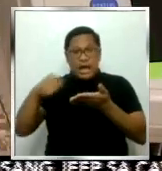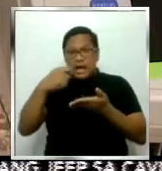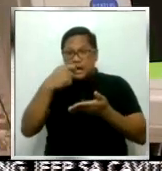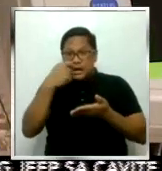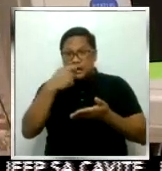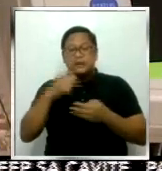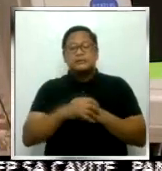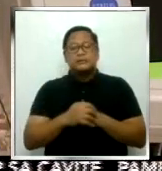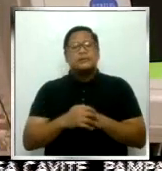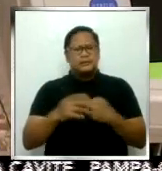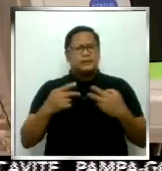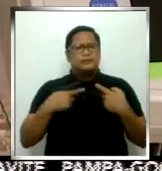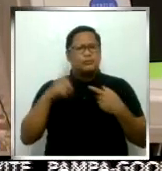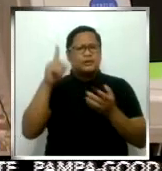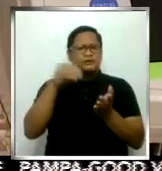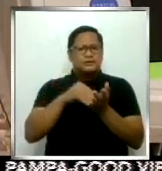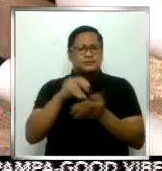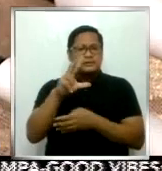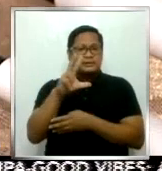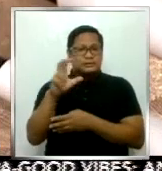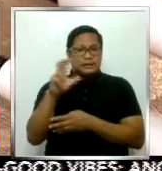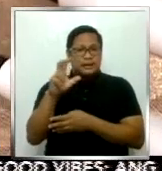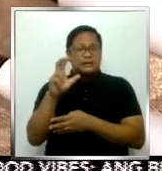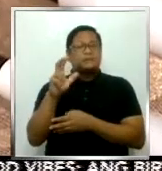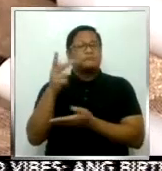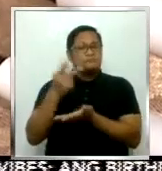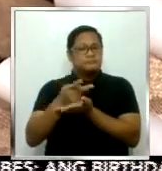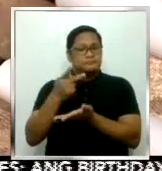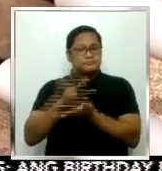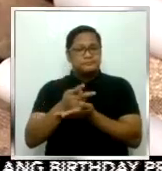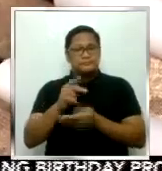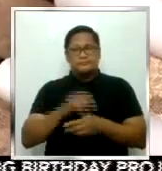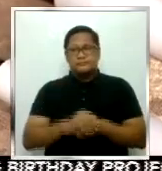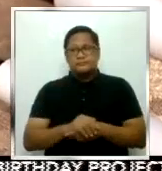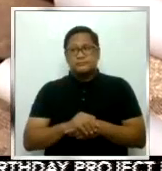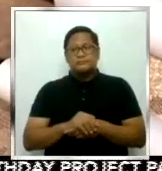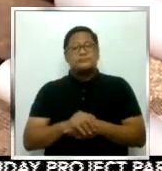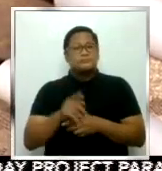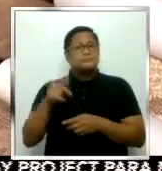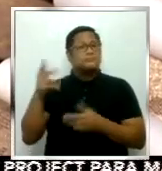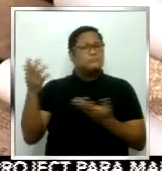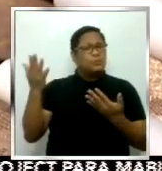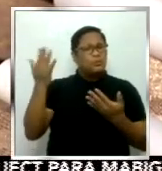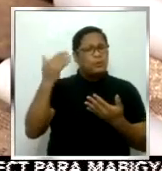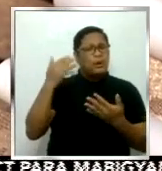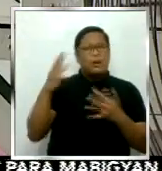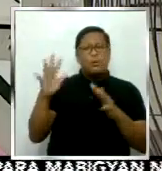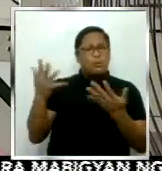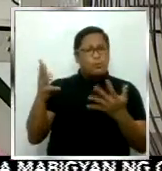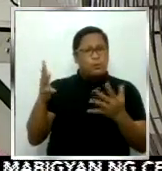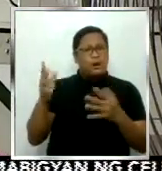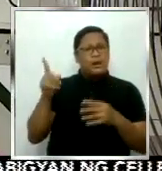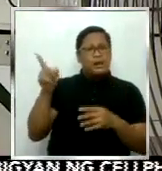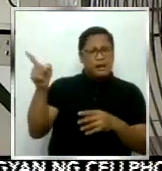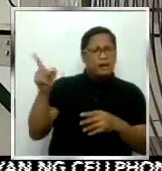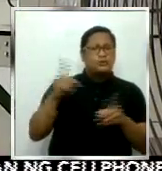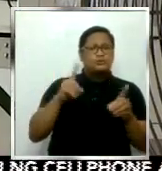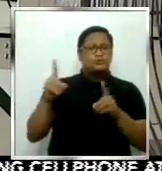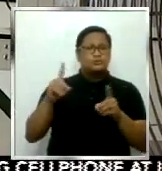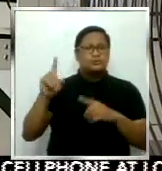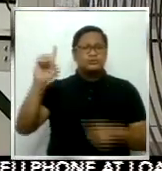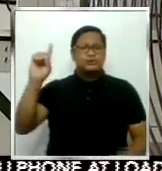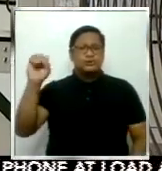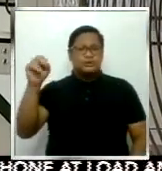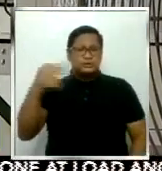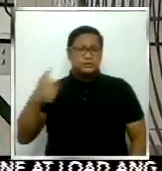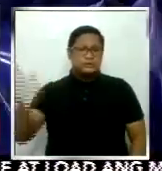ng 1,320 pesos. Natetengga raw ang test kits dahil sa anilay kawalang aksyon ni Health Secretary Francisco Duque III.